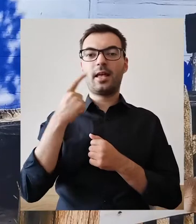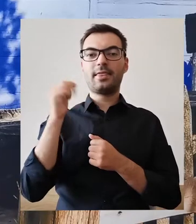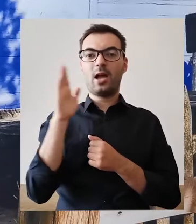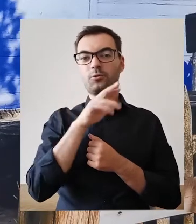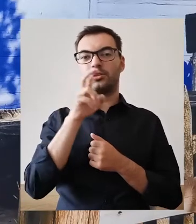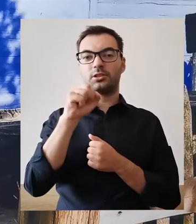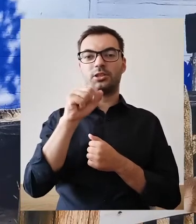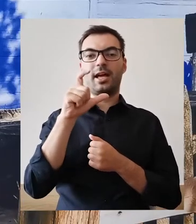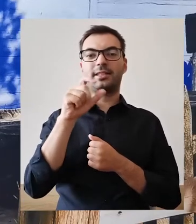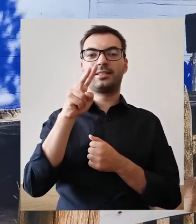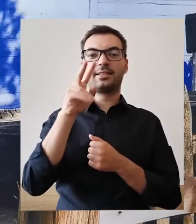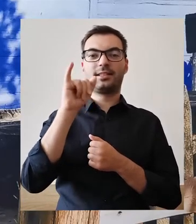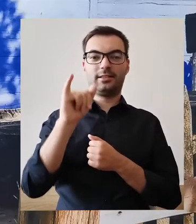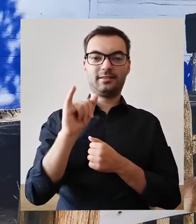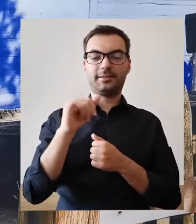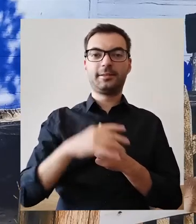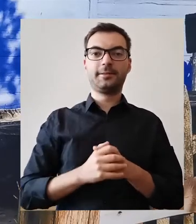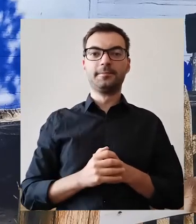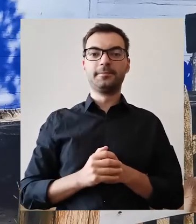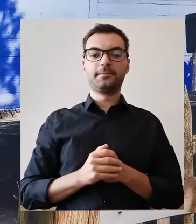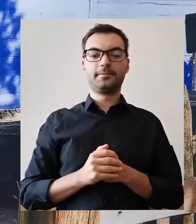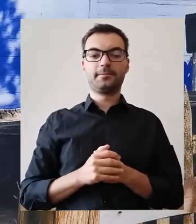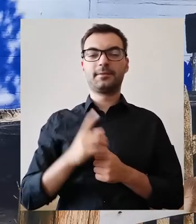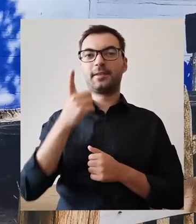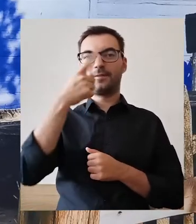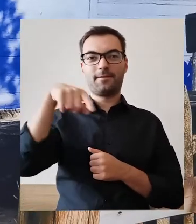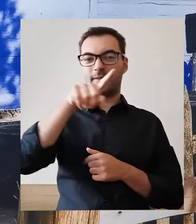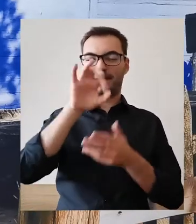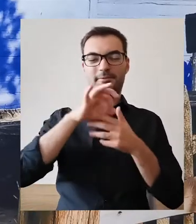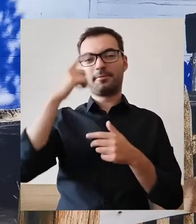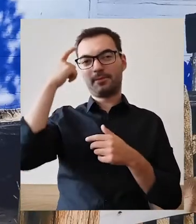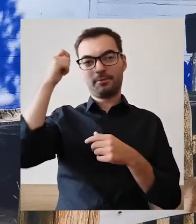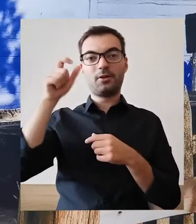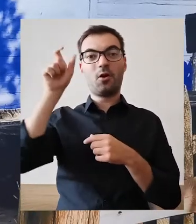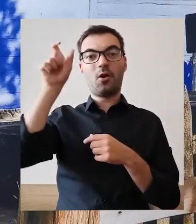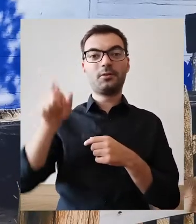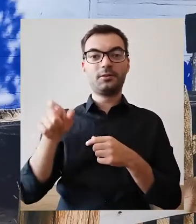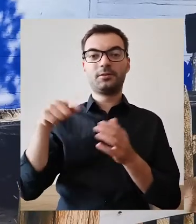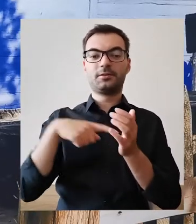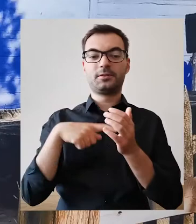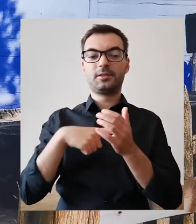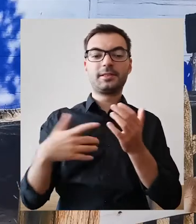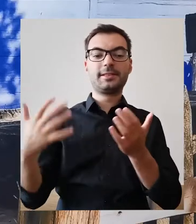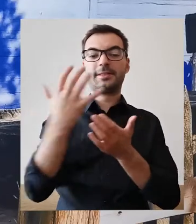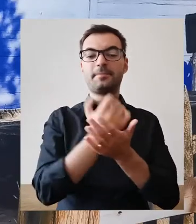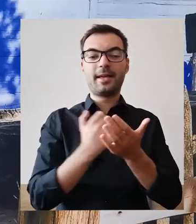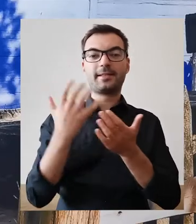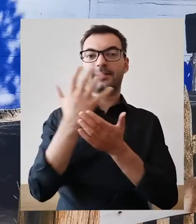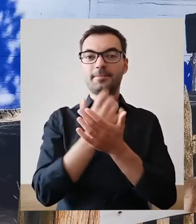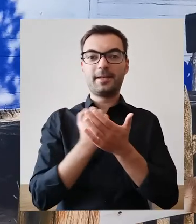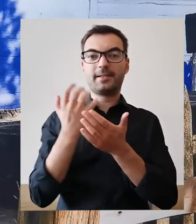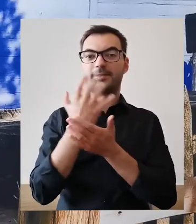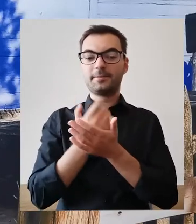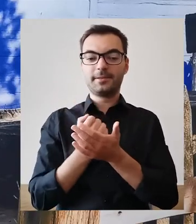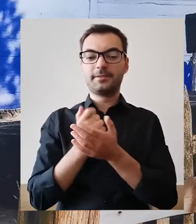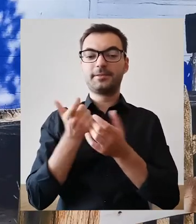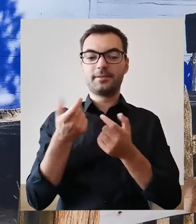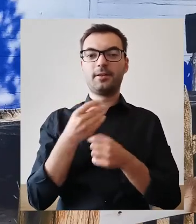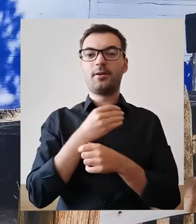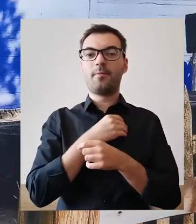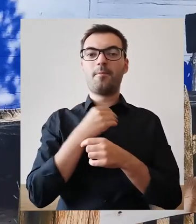takim który jak państwo pamiętają między innymi kolekcjonować o